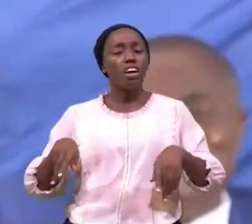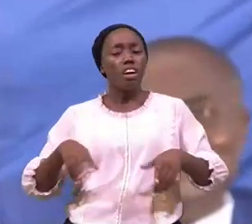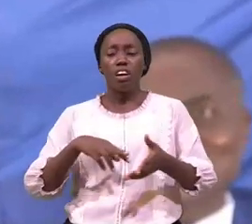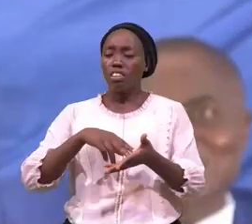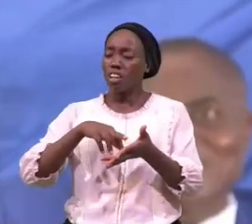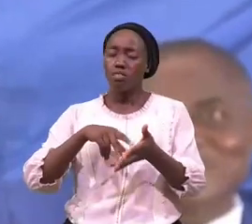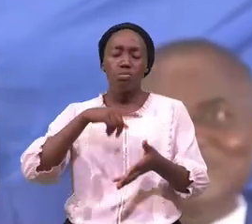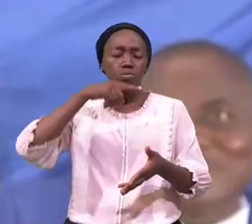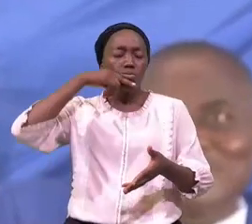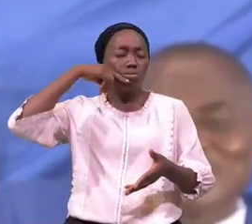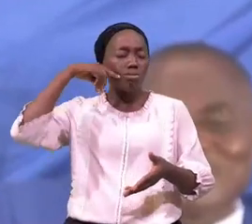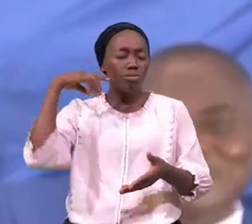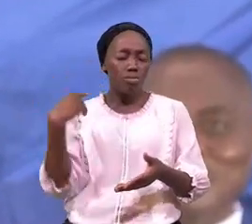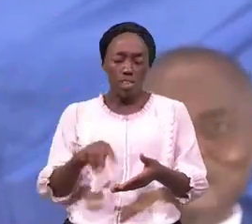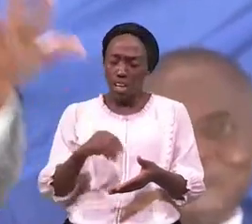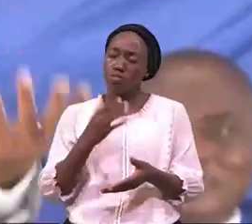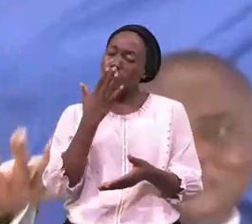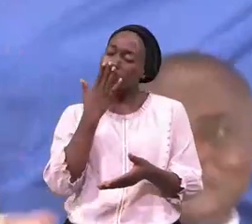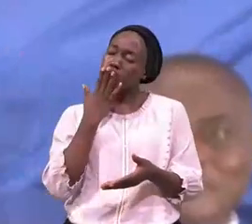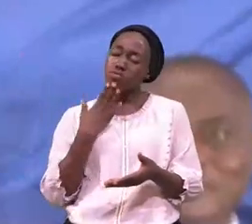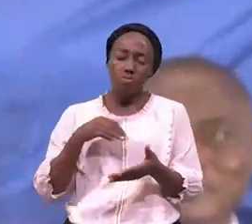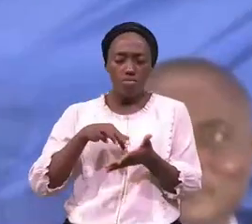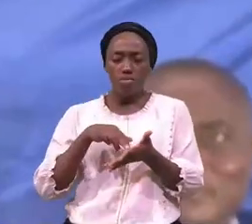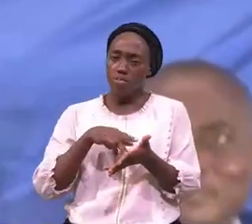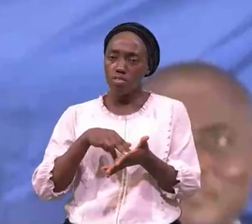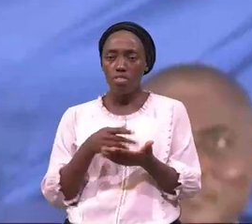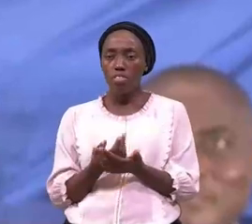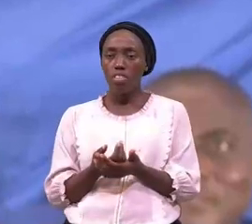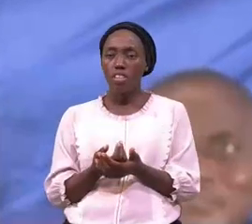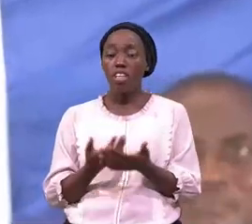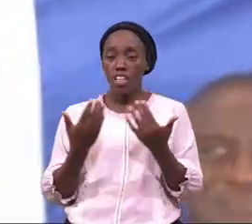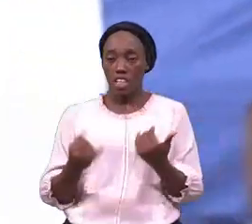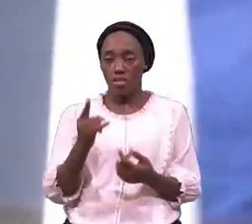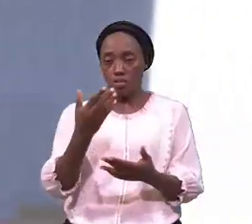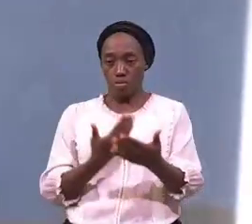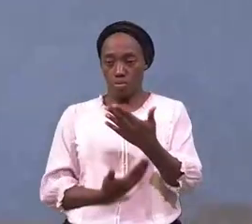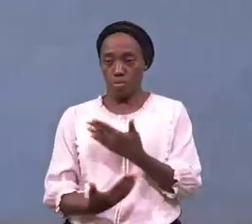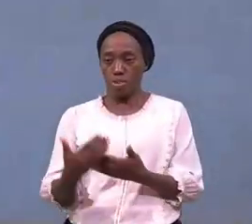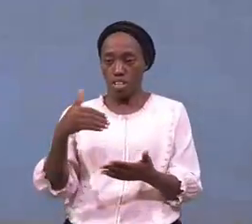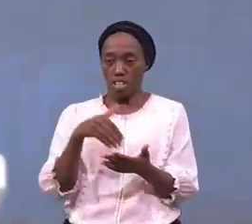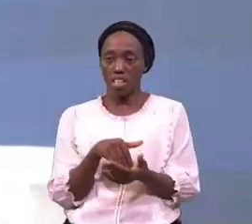Ah, la danse était très bonne. D'accord. Maintenant, tu es né de nouveau.